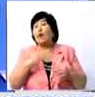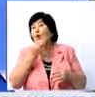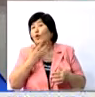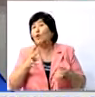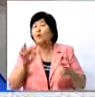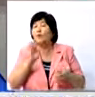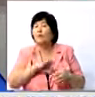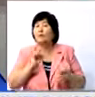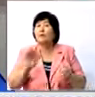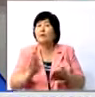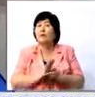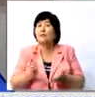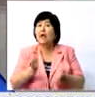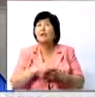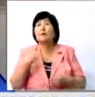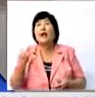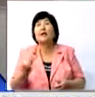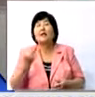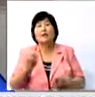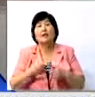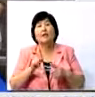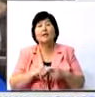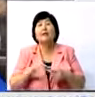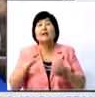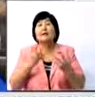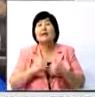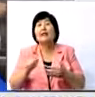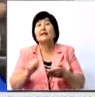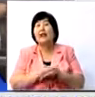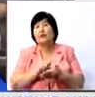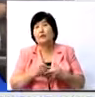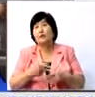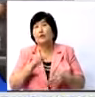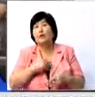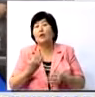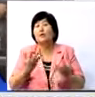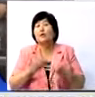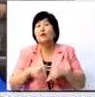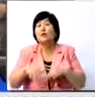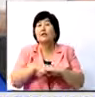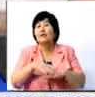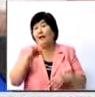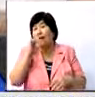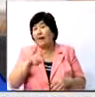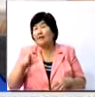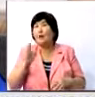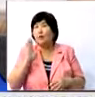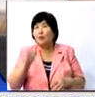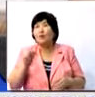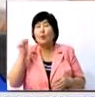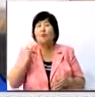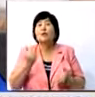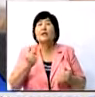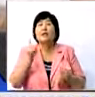может бесплатно ознакомиться с интересующими его стат-данными. Еще одно новшество – разработан счетчик населения Казахстана, по которому можно